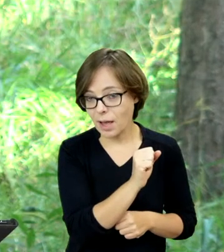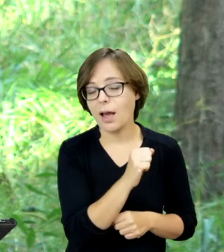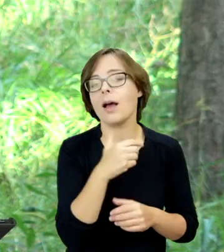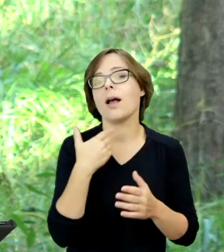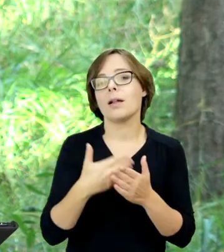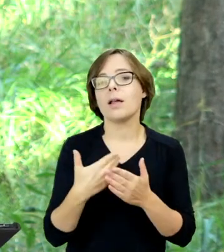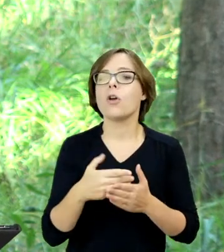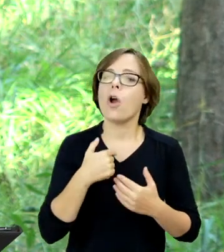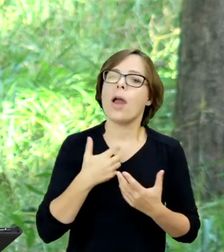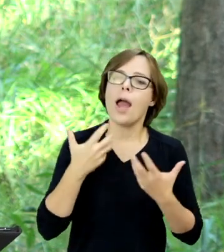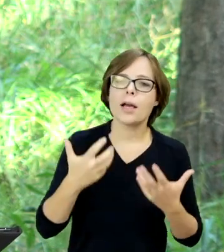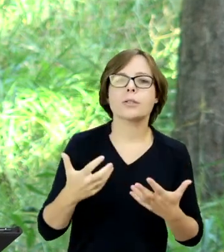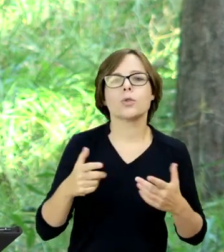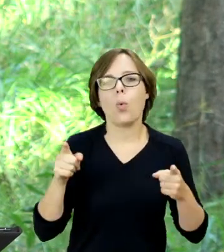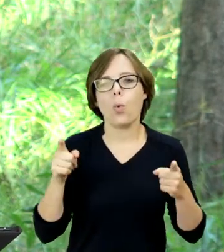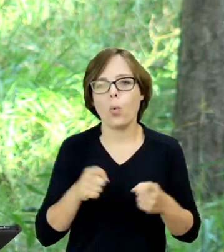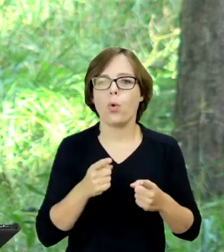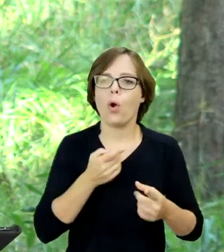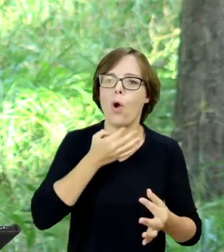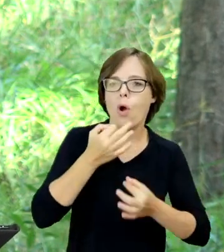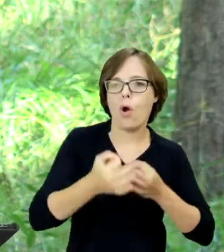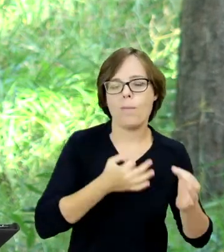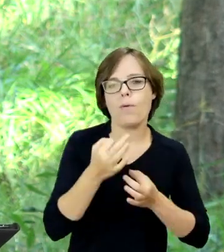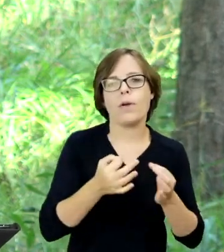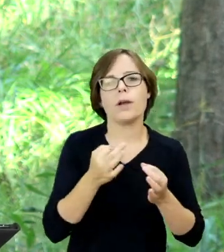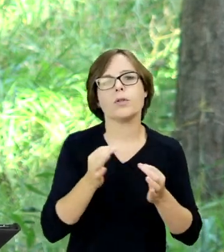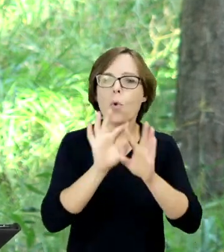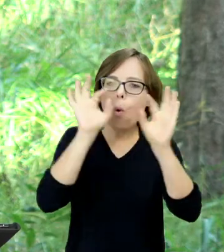naprawdę w telegraficznym skrócie pewne tło